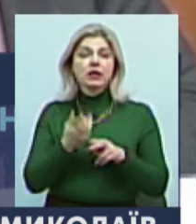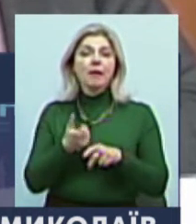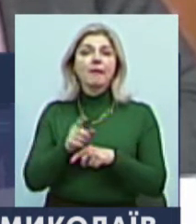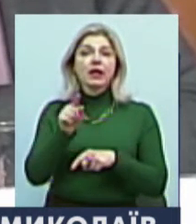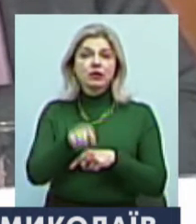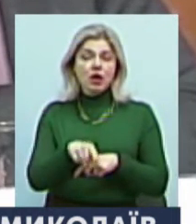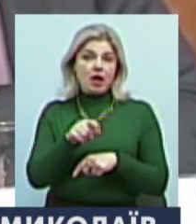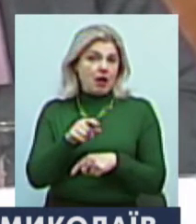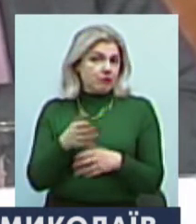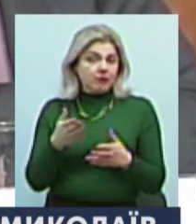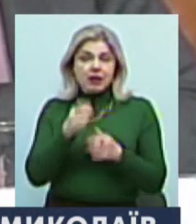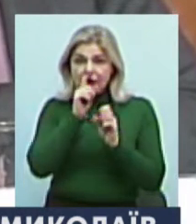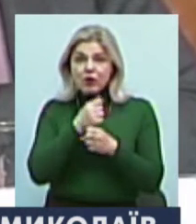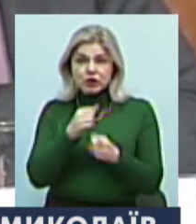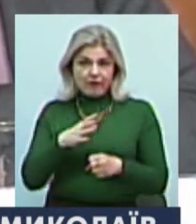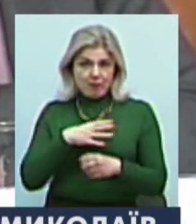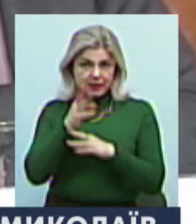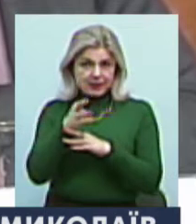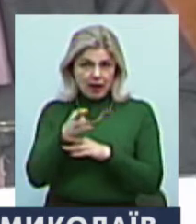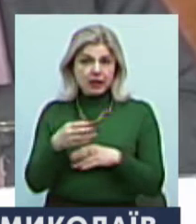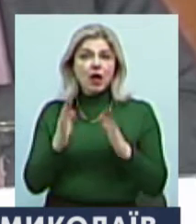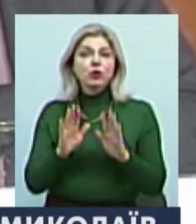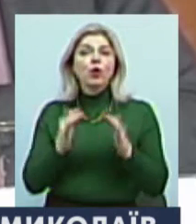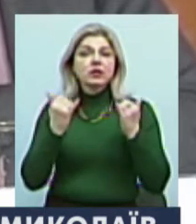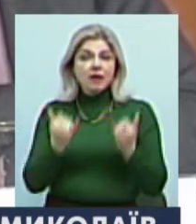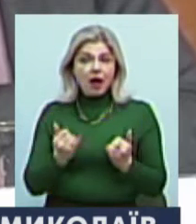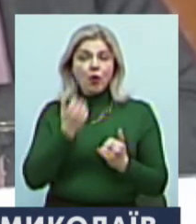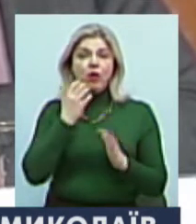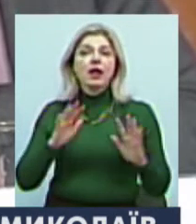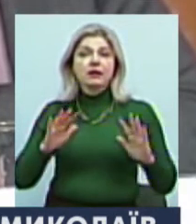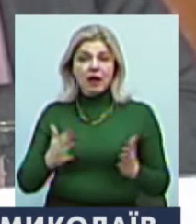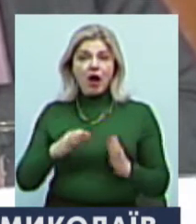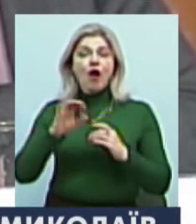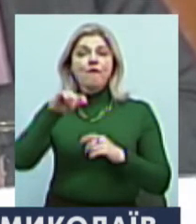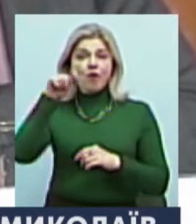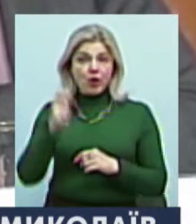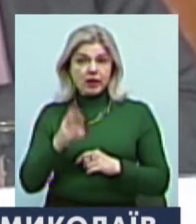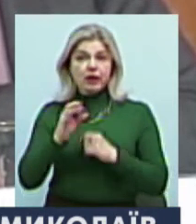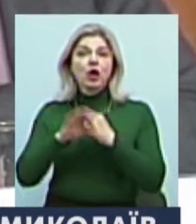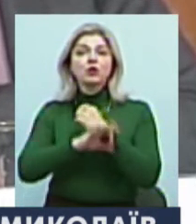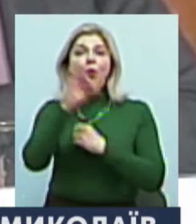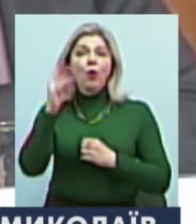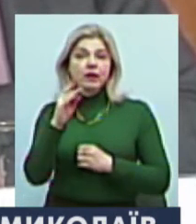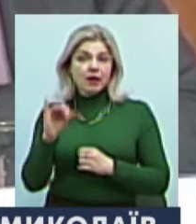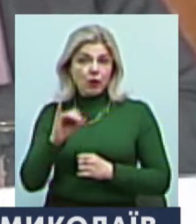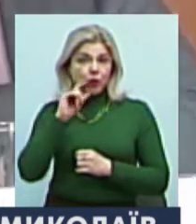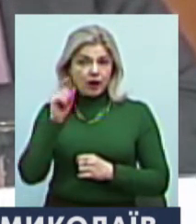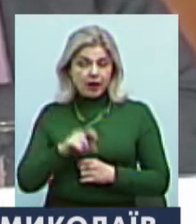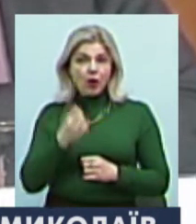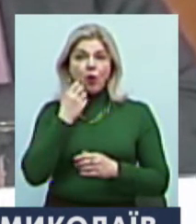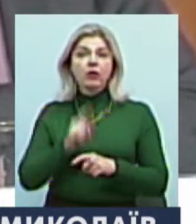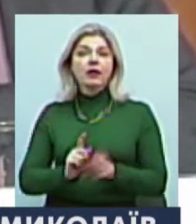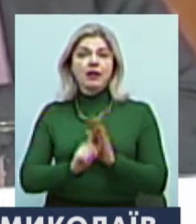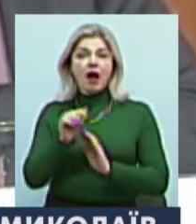це неможливо було зняти. І тільки зараз, коли трапилася, скажімо, війна на сході України, коли стався Майдан і